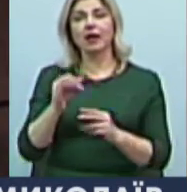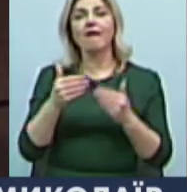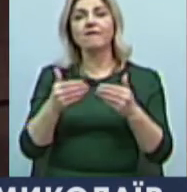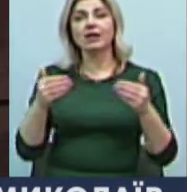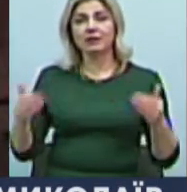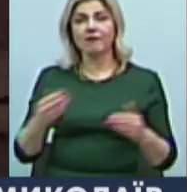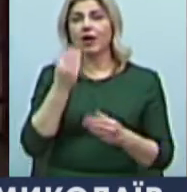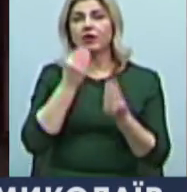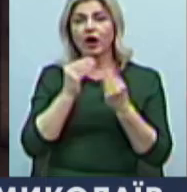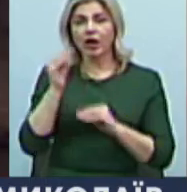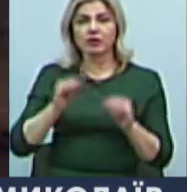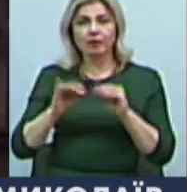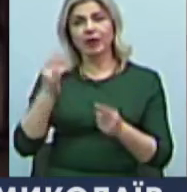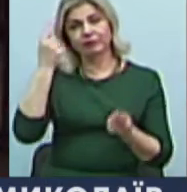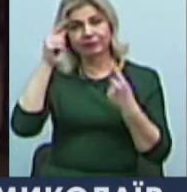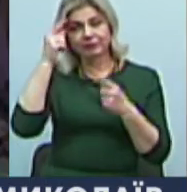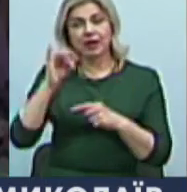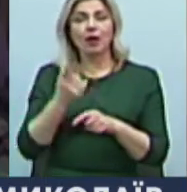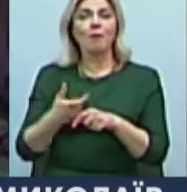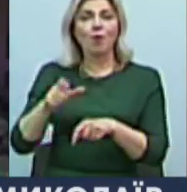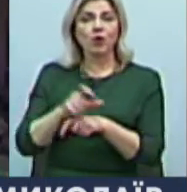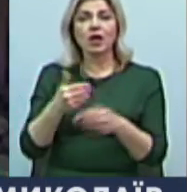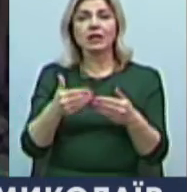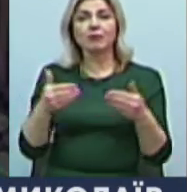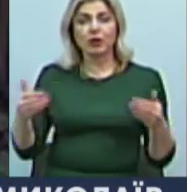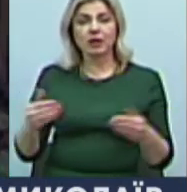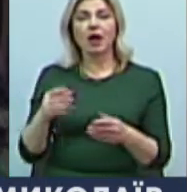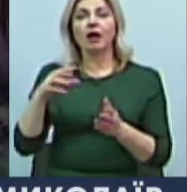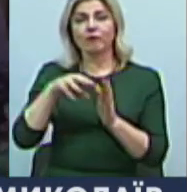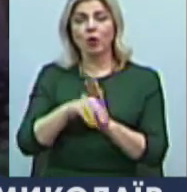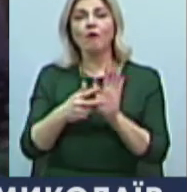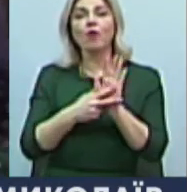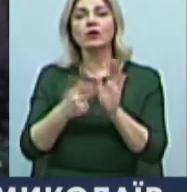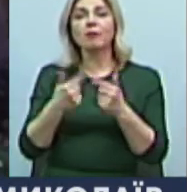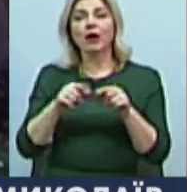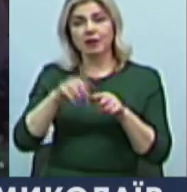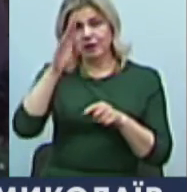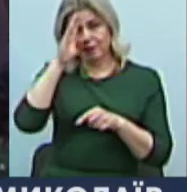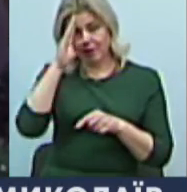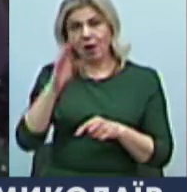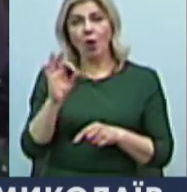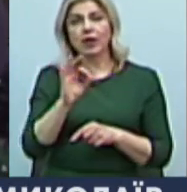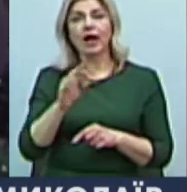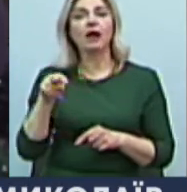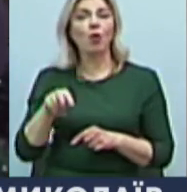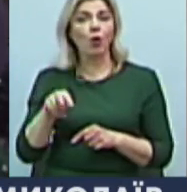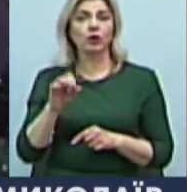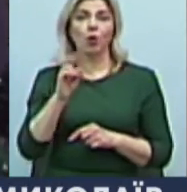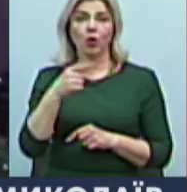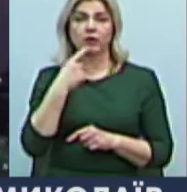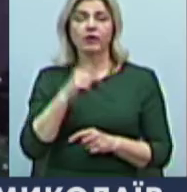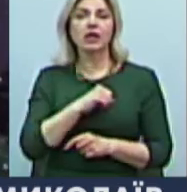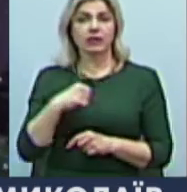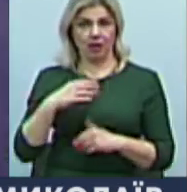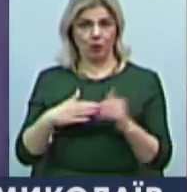найкращих поробок та винаходів. Найбільше експонатів виставки належить восьмикласнику Олегу Леоненко. Розповідає, власноруч